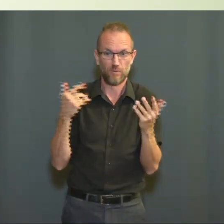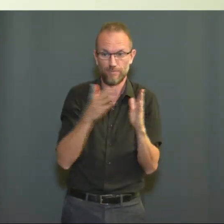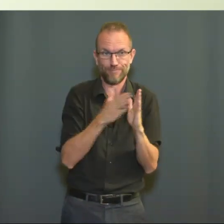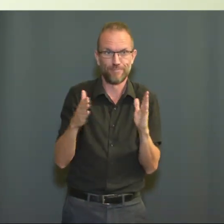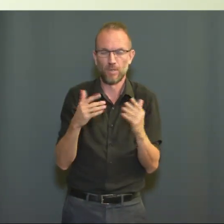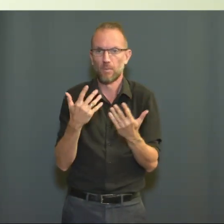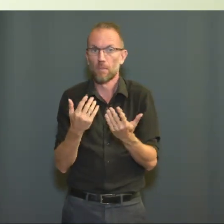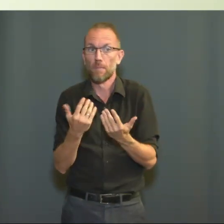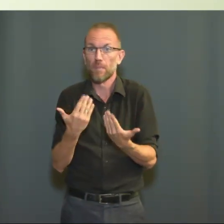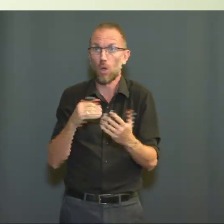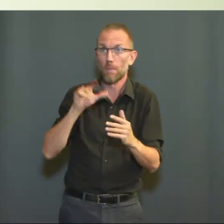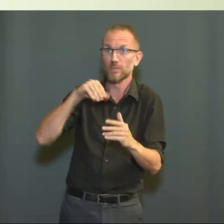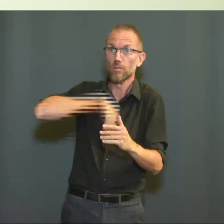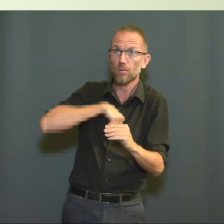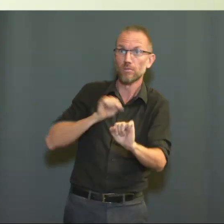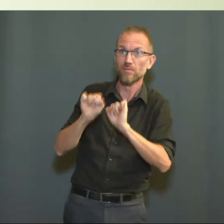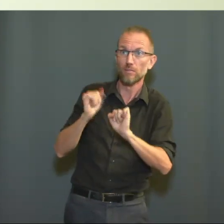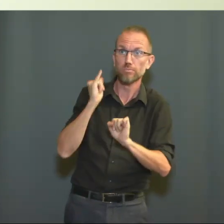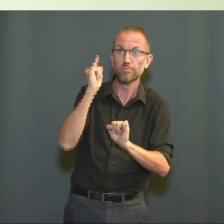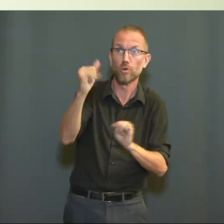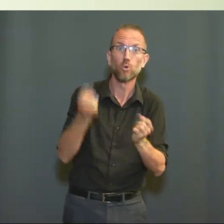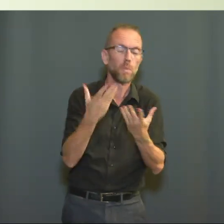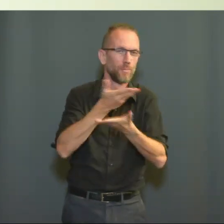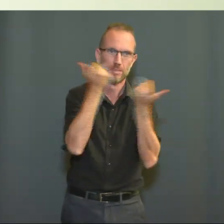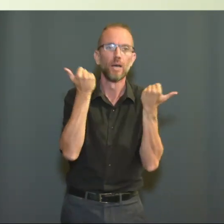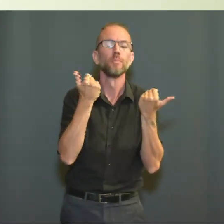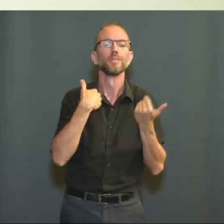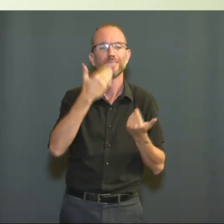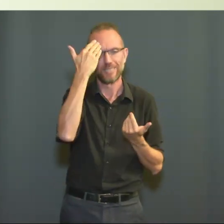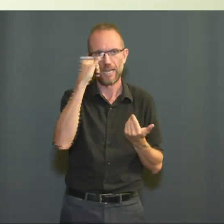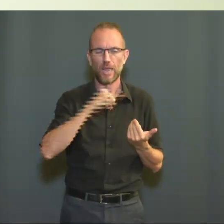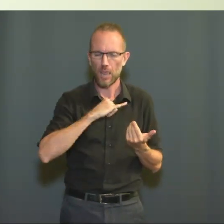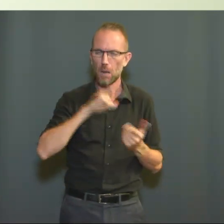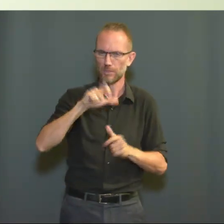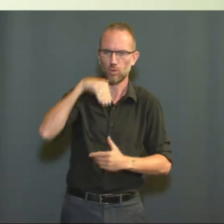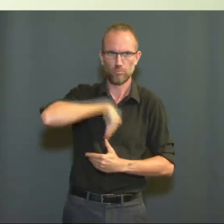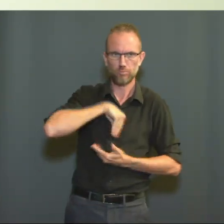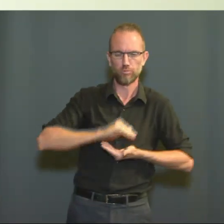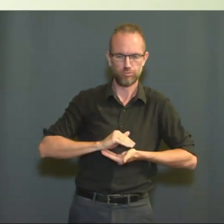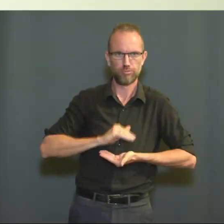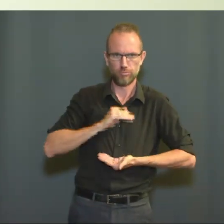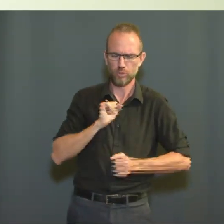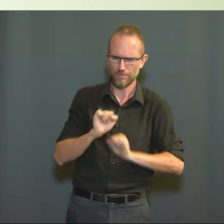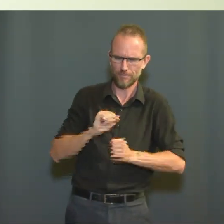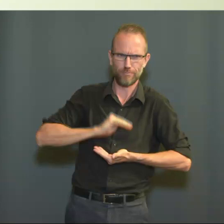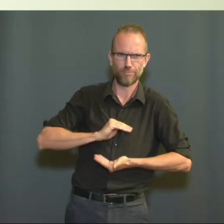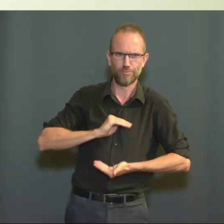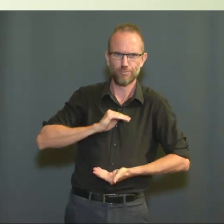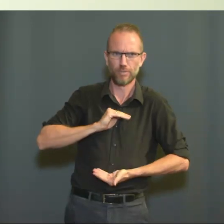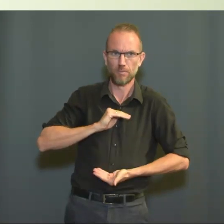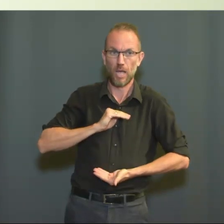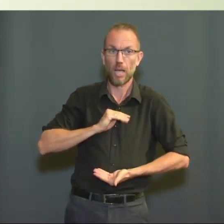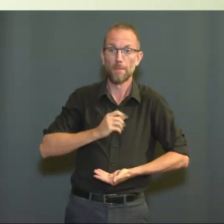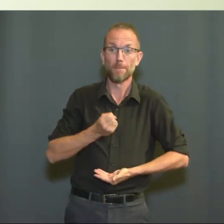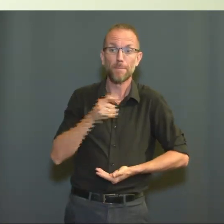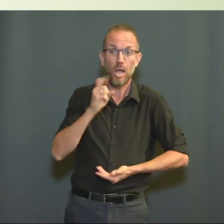majorité des personnes produisent des anticorps. Ce taux d'anticorps est variable d'une personne à l'autre. Il est plutôt